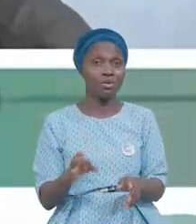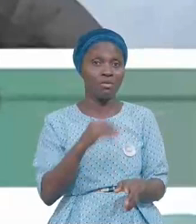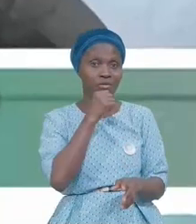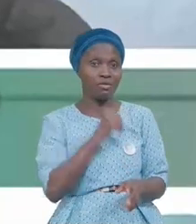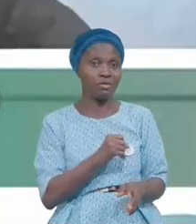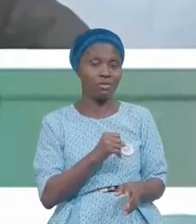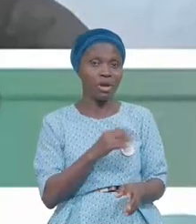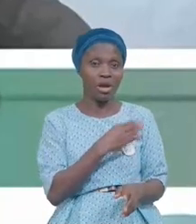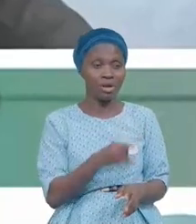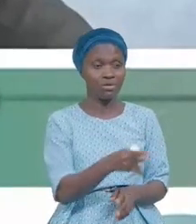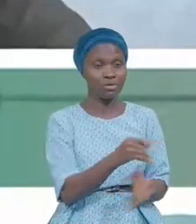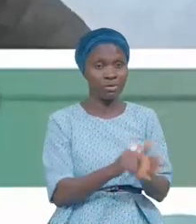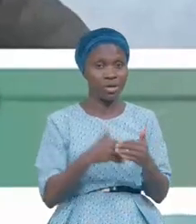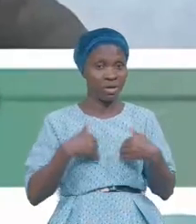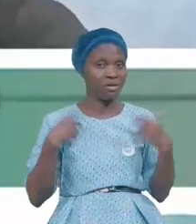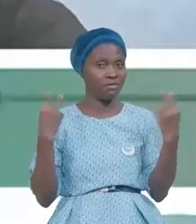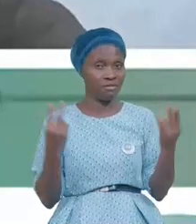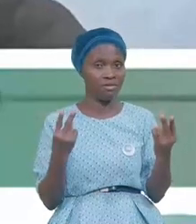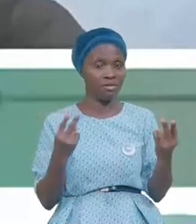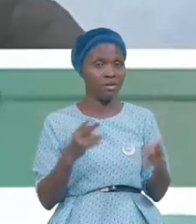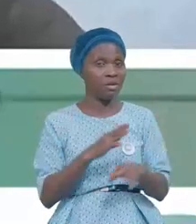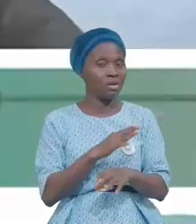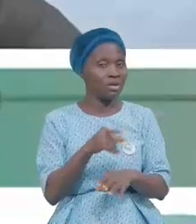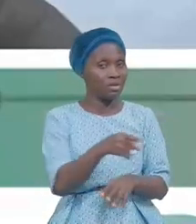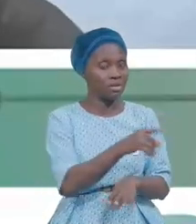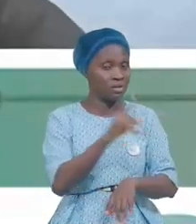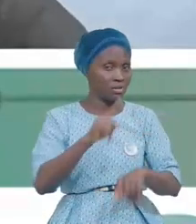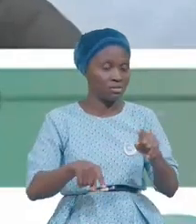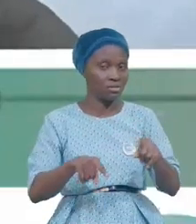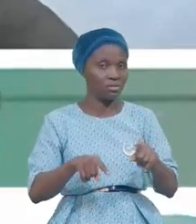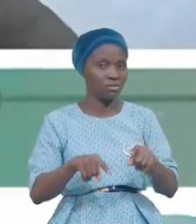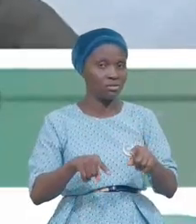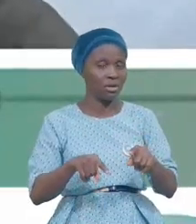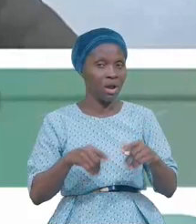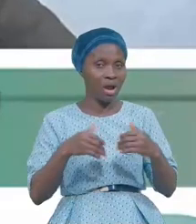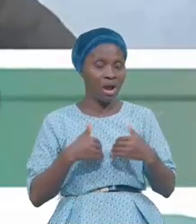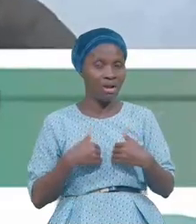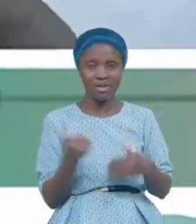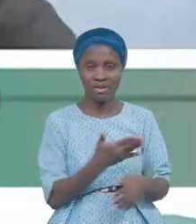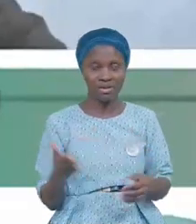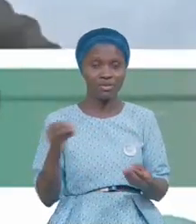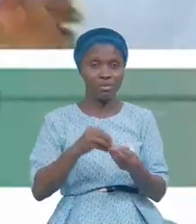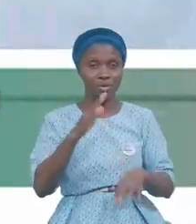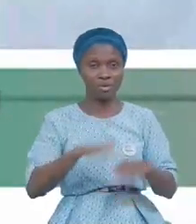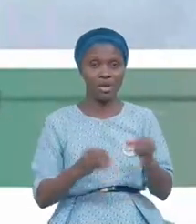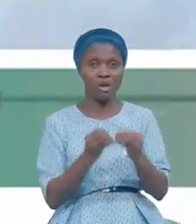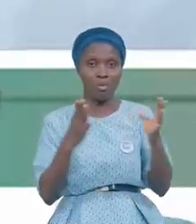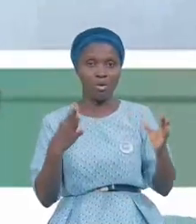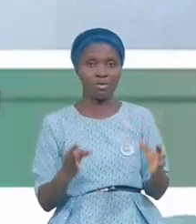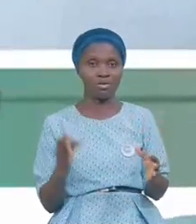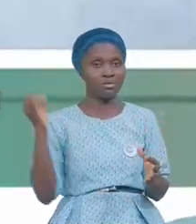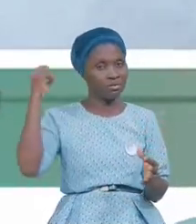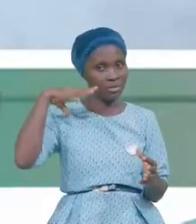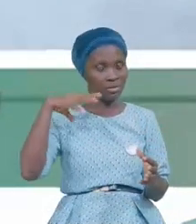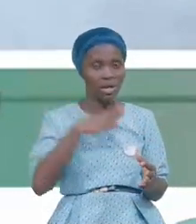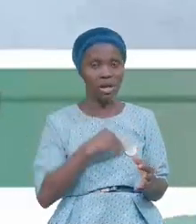temps et qui avaient la victoire ne pouvaient pas avoir quelque chose de plus que la grâce abondante. Et